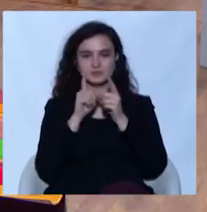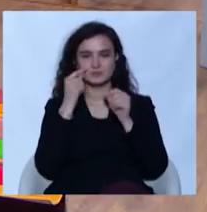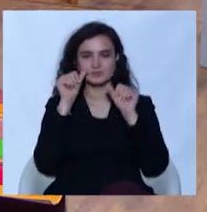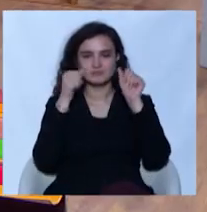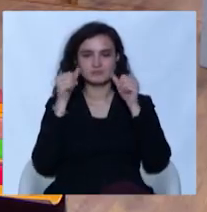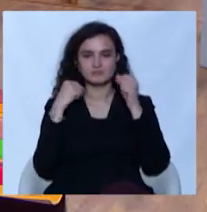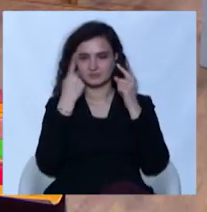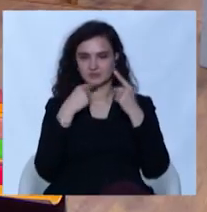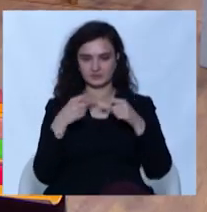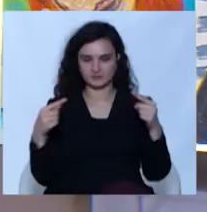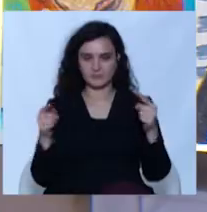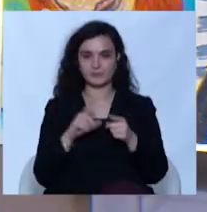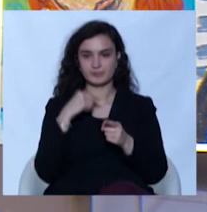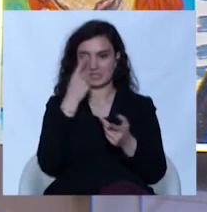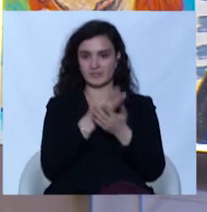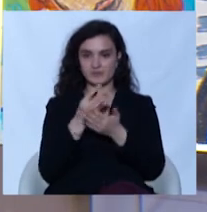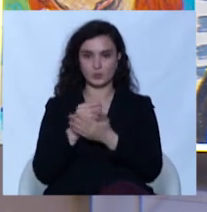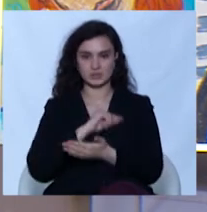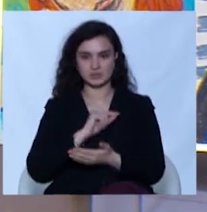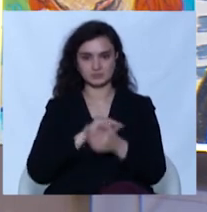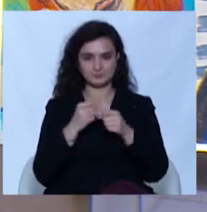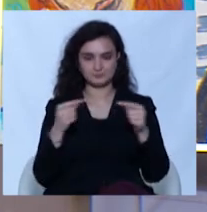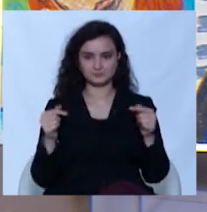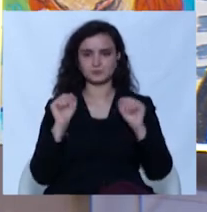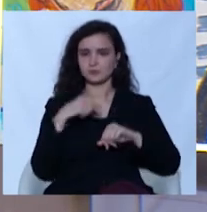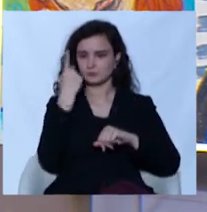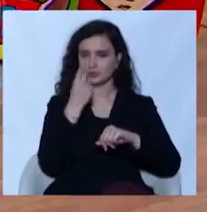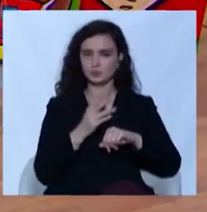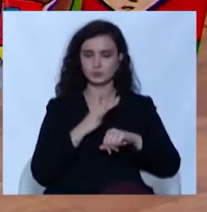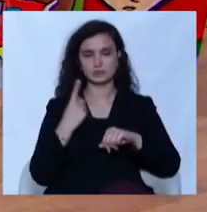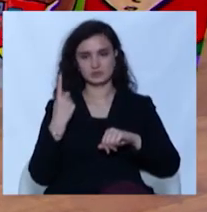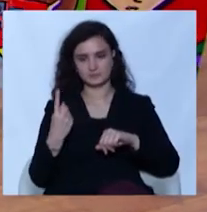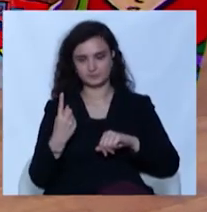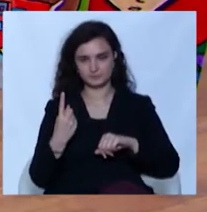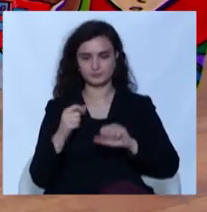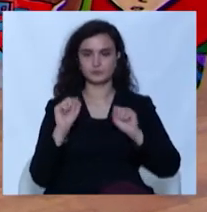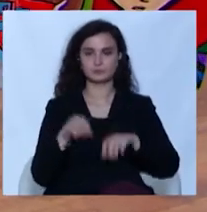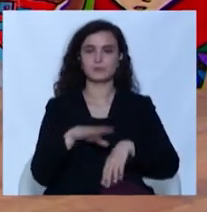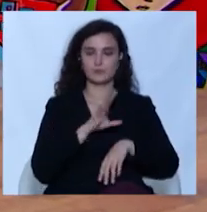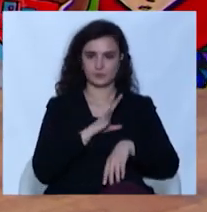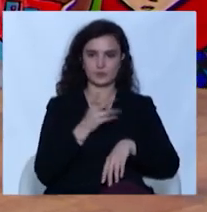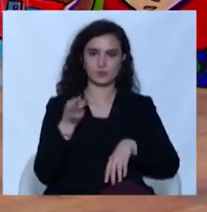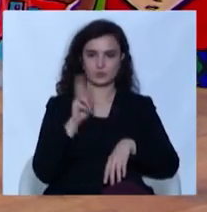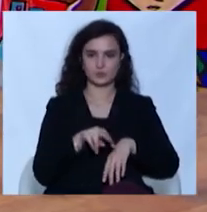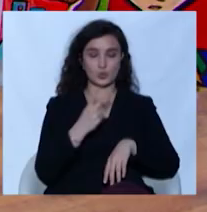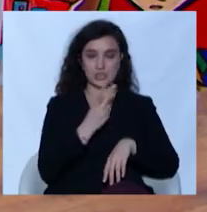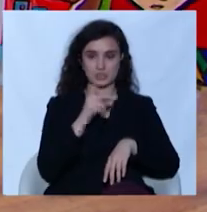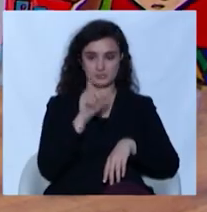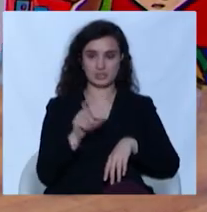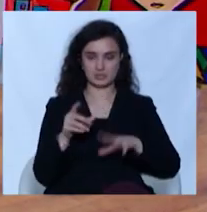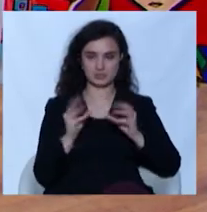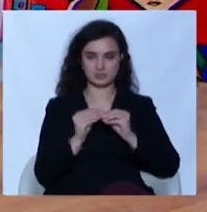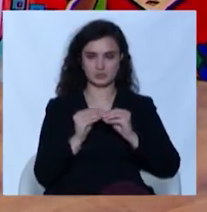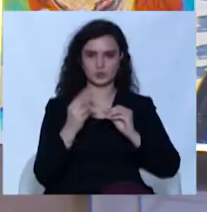ინდივიდუალობა, ტიპური ნიშნები, ანუ კიდე პორტრეტი შეიძლება იყოს ერთი და შეიძლება იყოს ორი ადამიანი